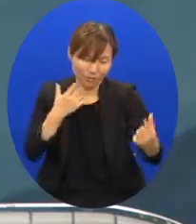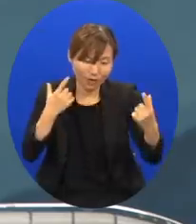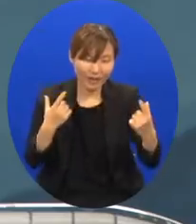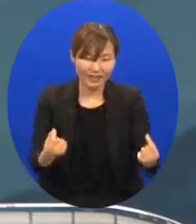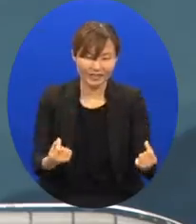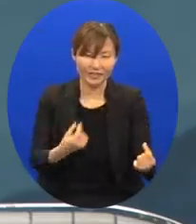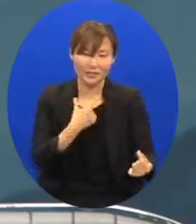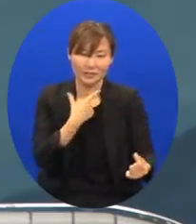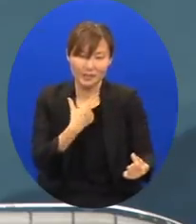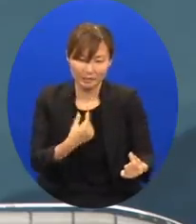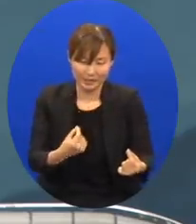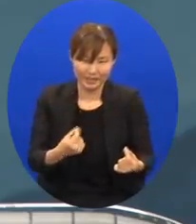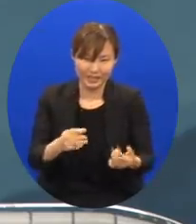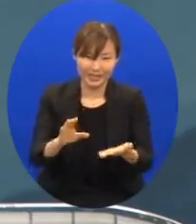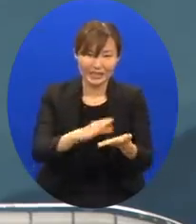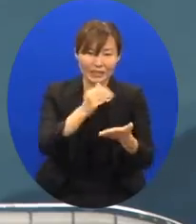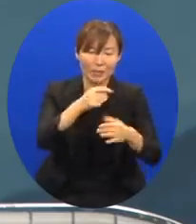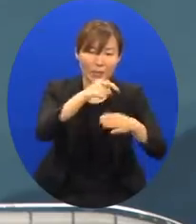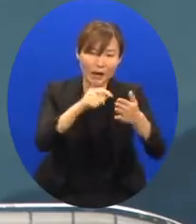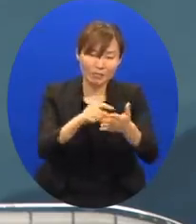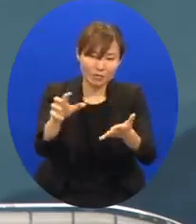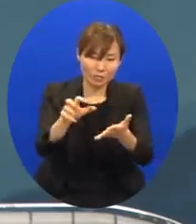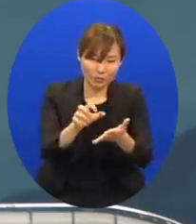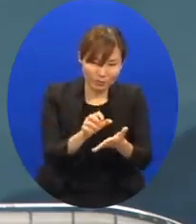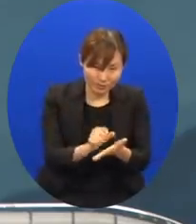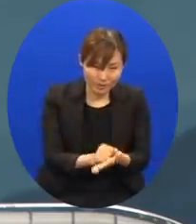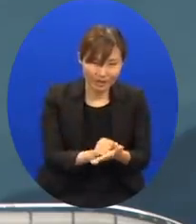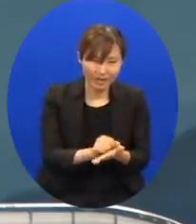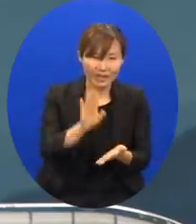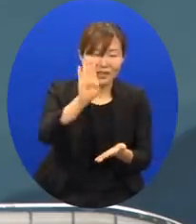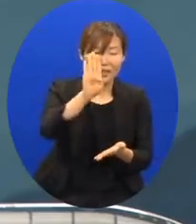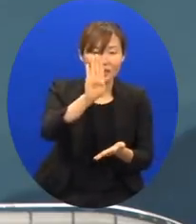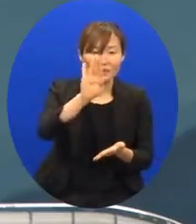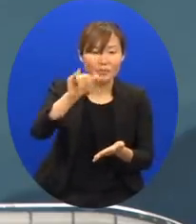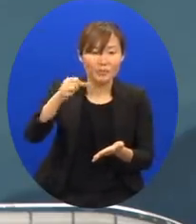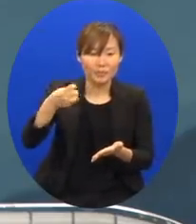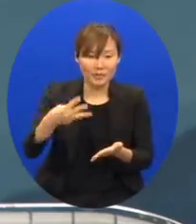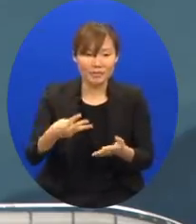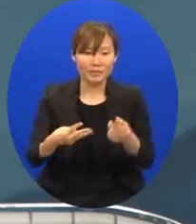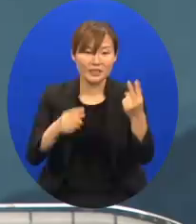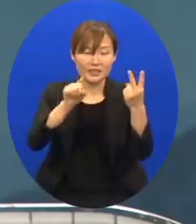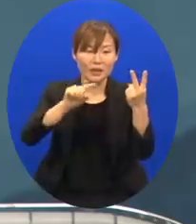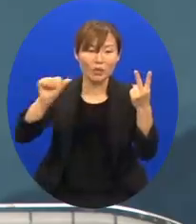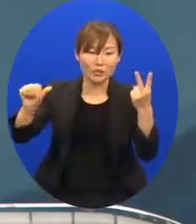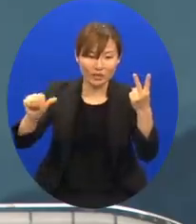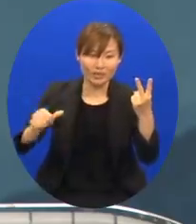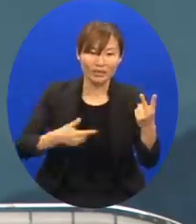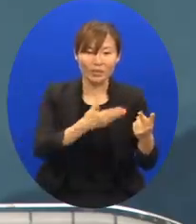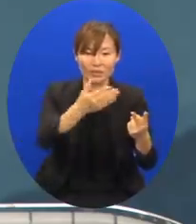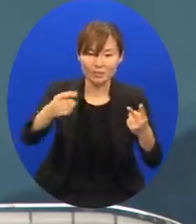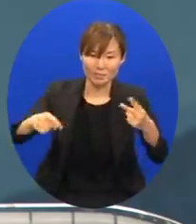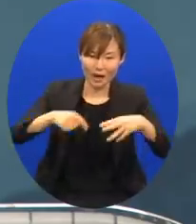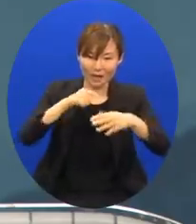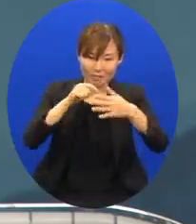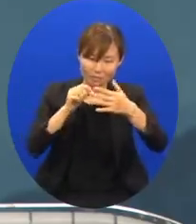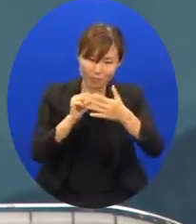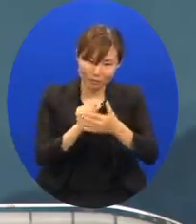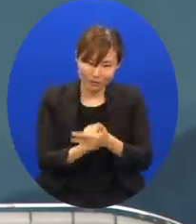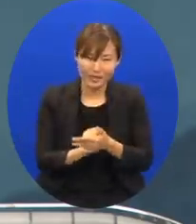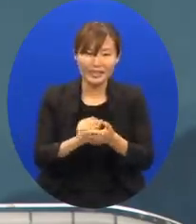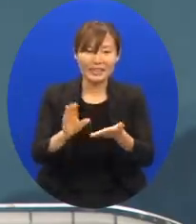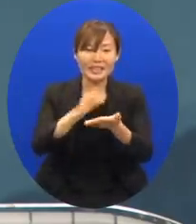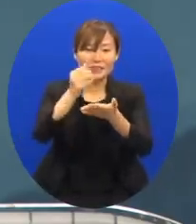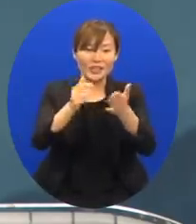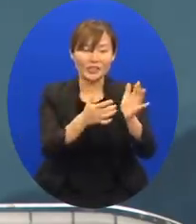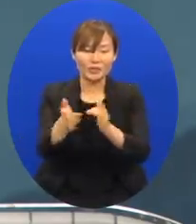함 빌립보서 2장 5절 여러분 안에 이 마음을 통해 십시오 그것은 곧 그리스도 예수의 마음 이기도 합니다 주님 그렇게